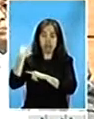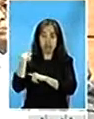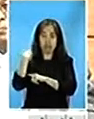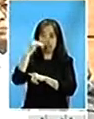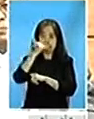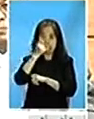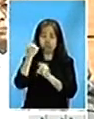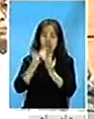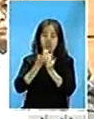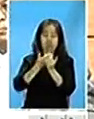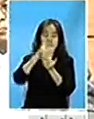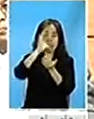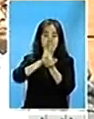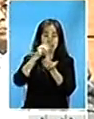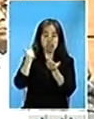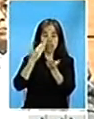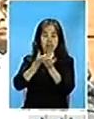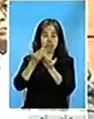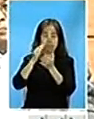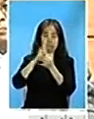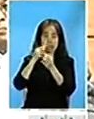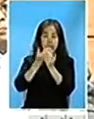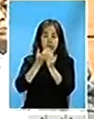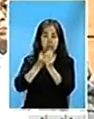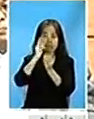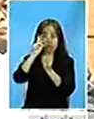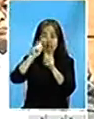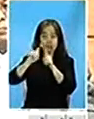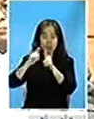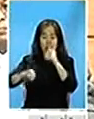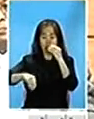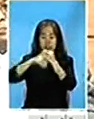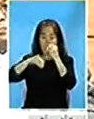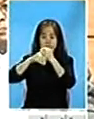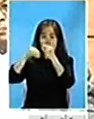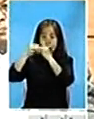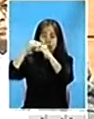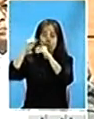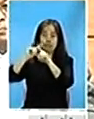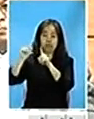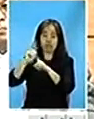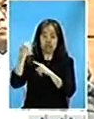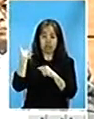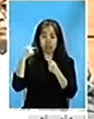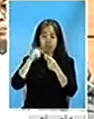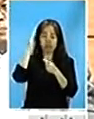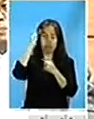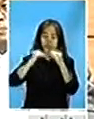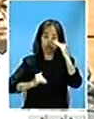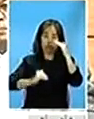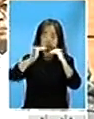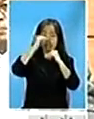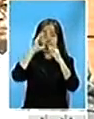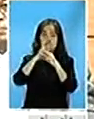งบประมาณที่จะต้องมาใช้ในการบริหารหนี้สาธารณะจะเพิ่มขึ้นอย่างรวดเร็วและจะทำให้เกินขีดที่เรียกว่า